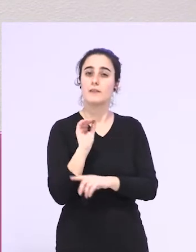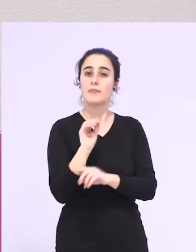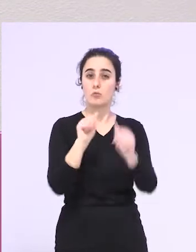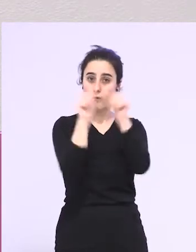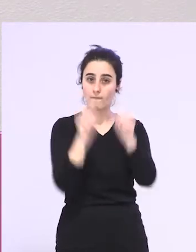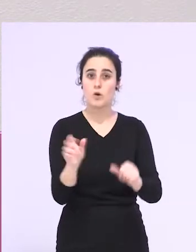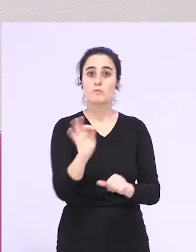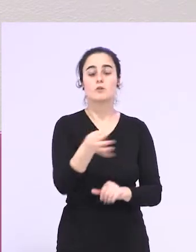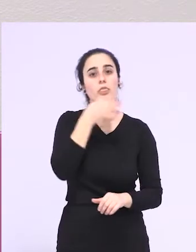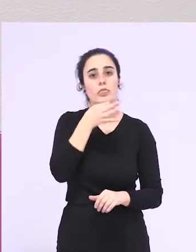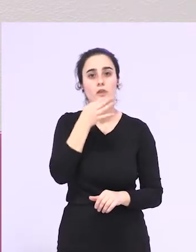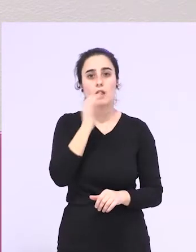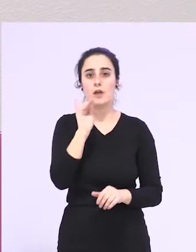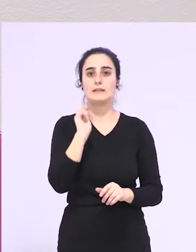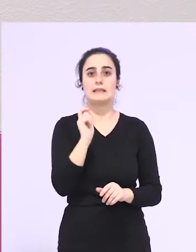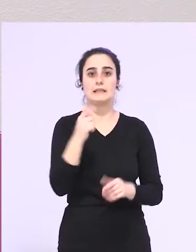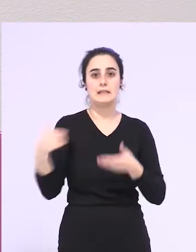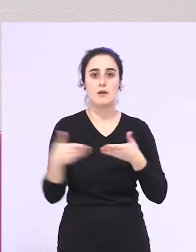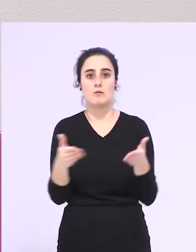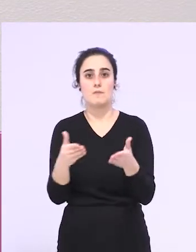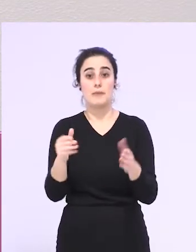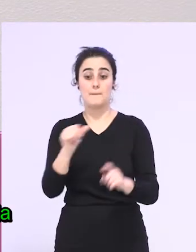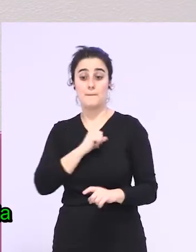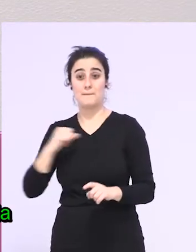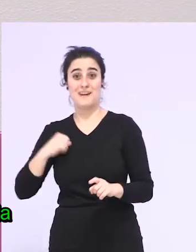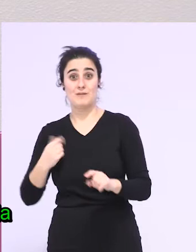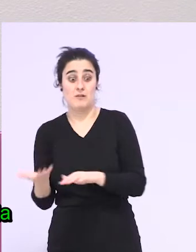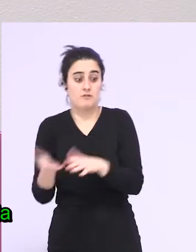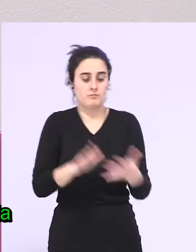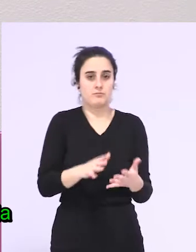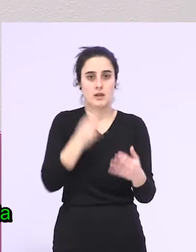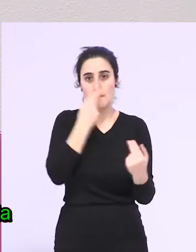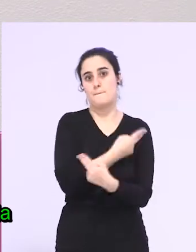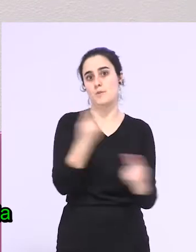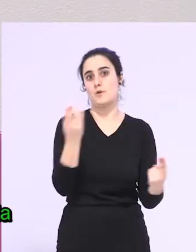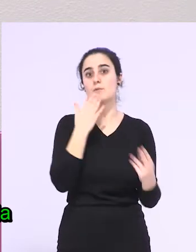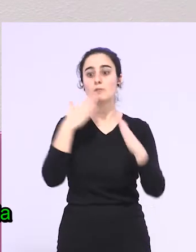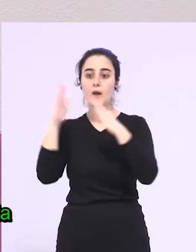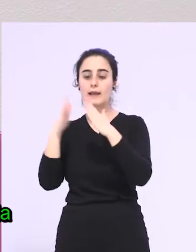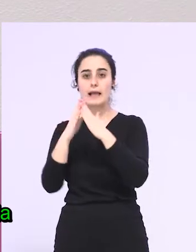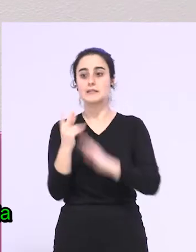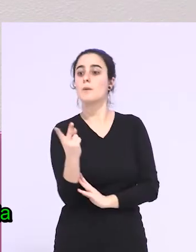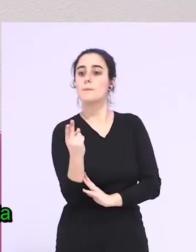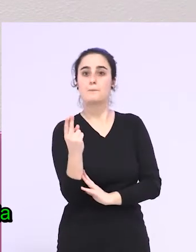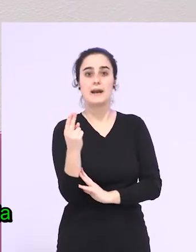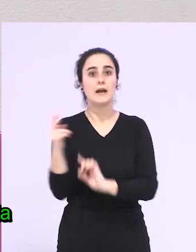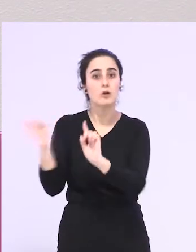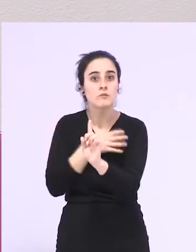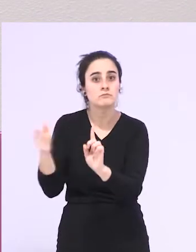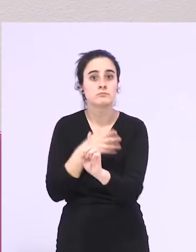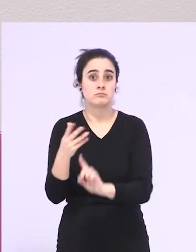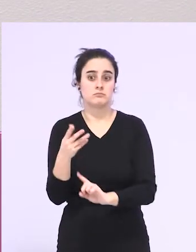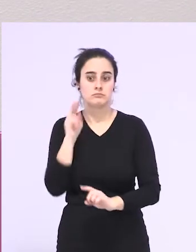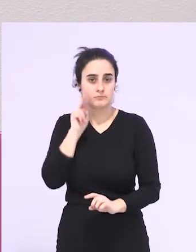beti egin dute ibilbide berdina, eta beti izan da pribatutik publikora, ez? Etxeko indarkeria edo bikote arteko indarkeria ikusten baldin badugu,